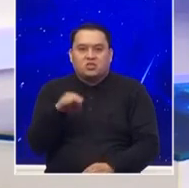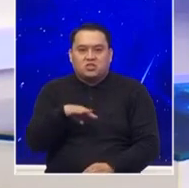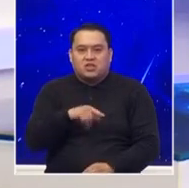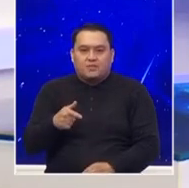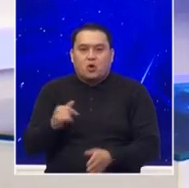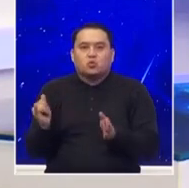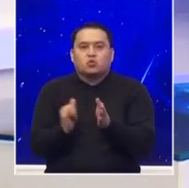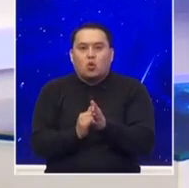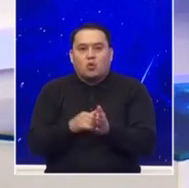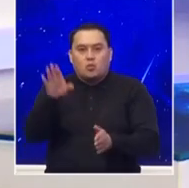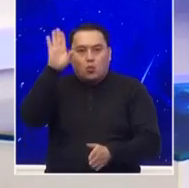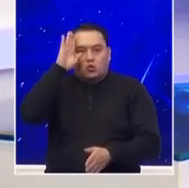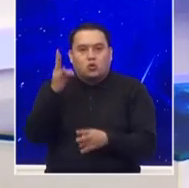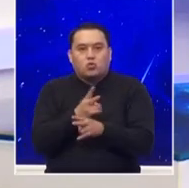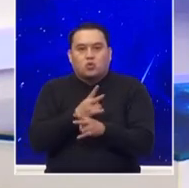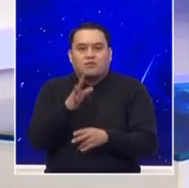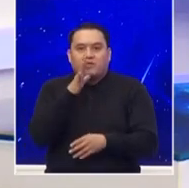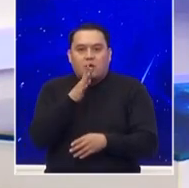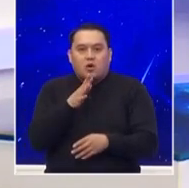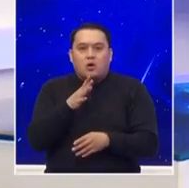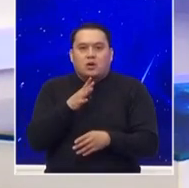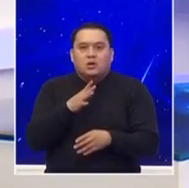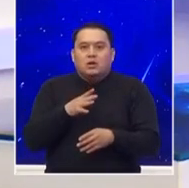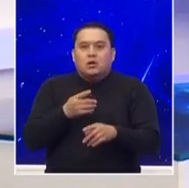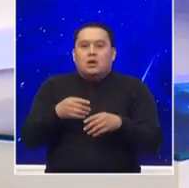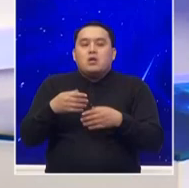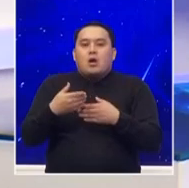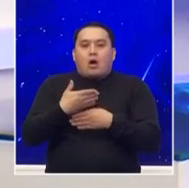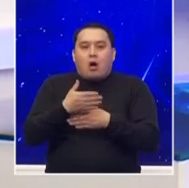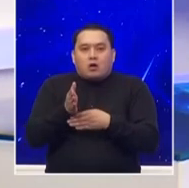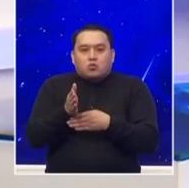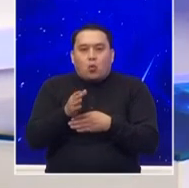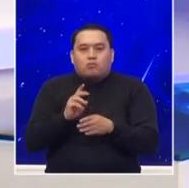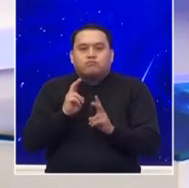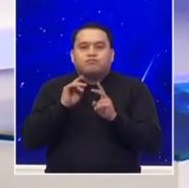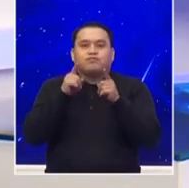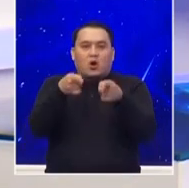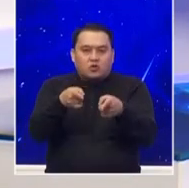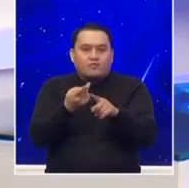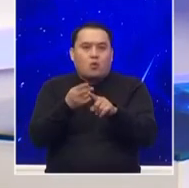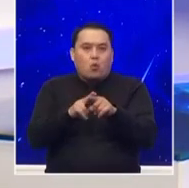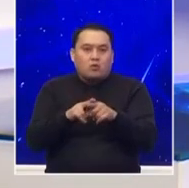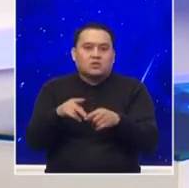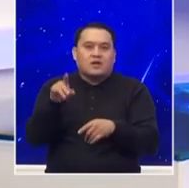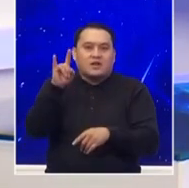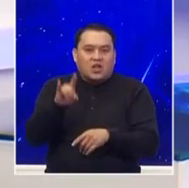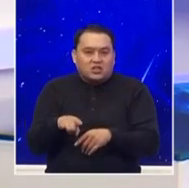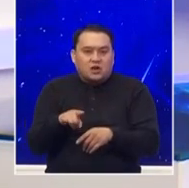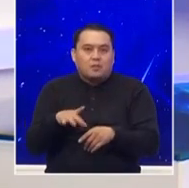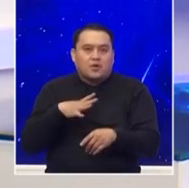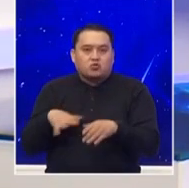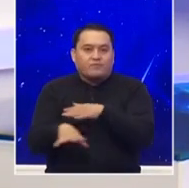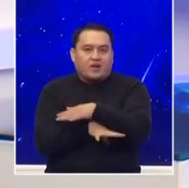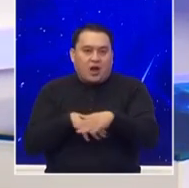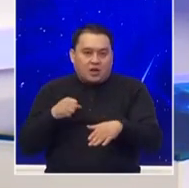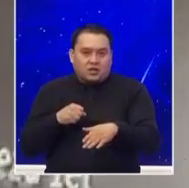тысяч тенге. Установлено, что мужчина в ночное время путем отжатия окна проник в учебный центр, находящийся на цокольном этаже, где совершил